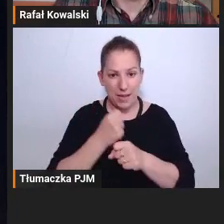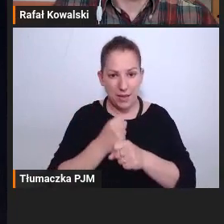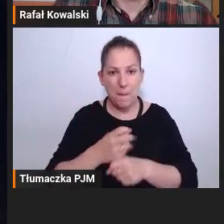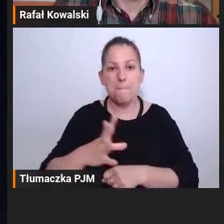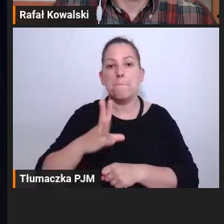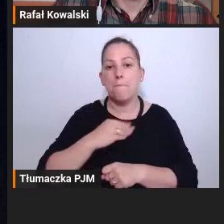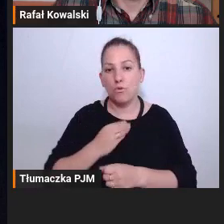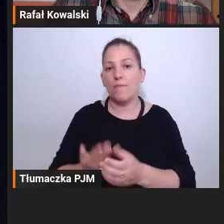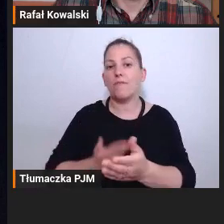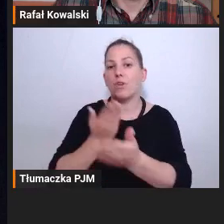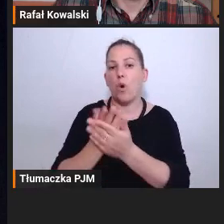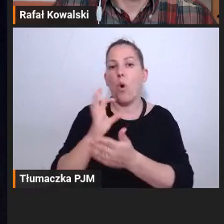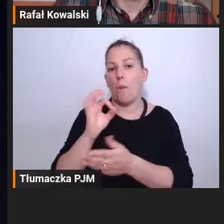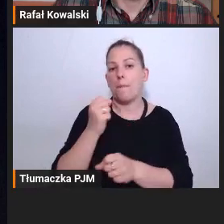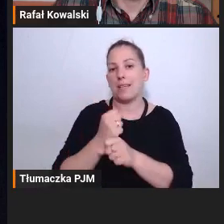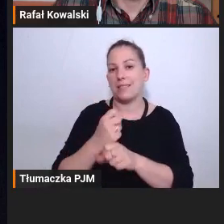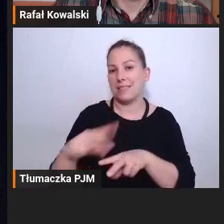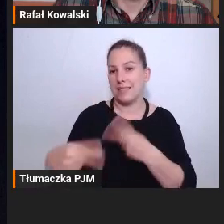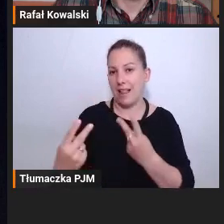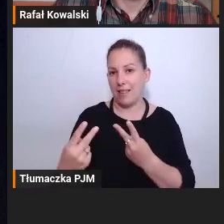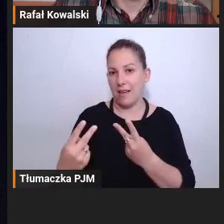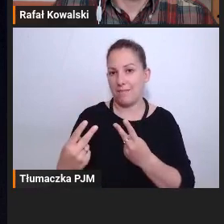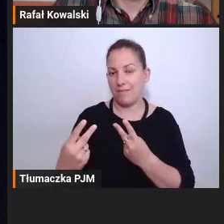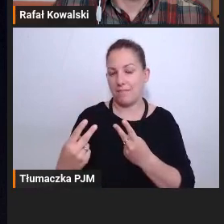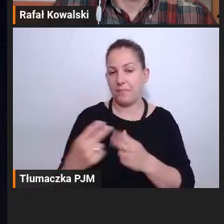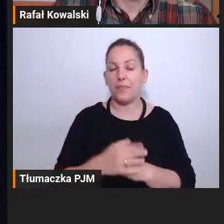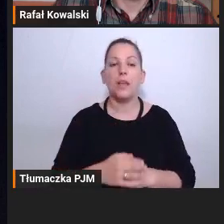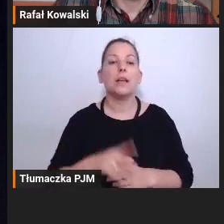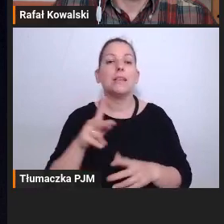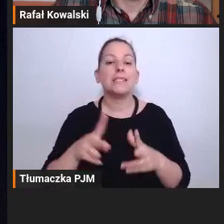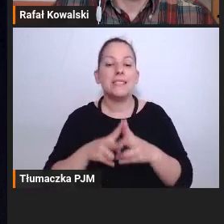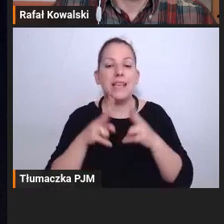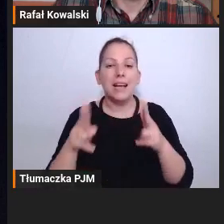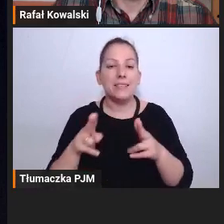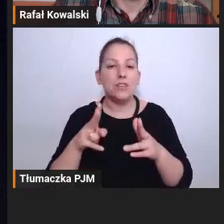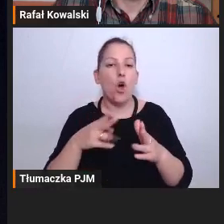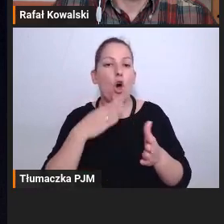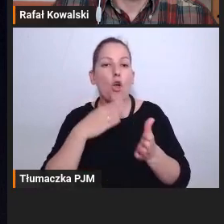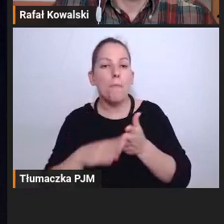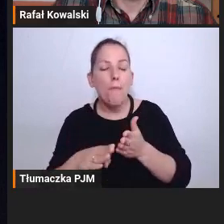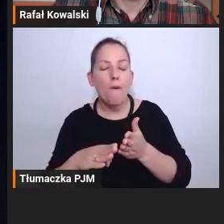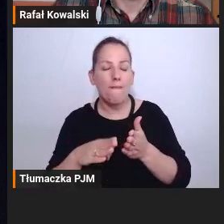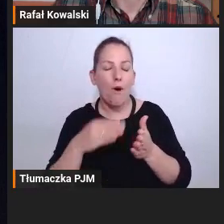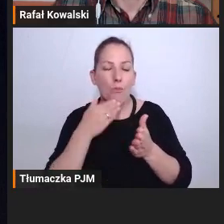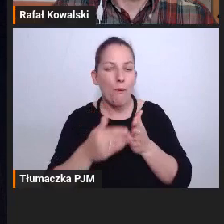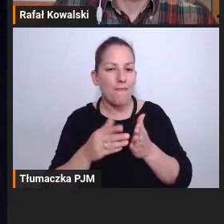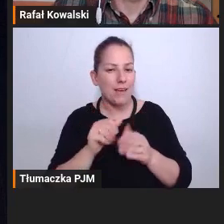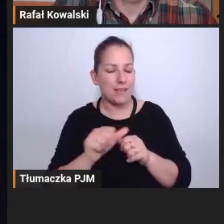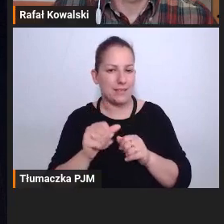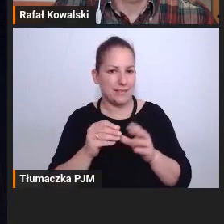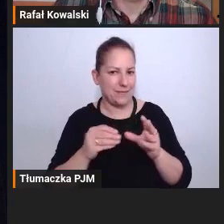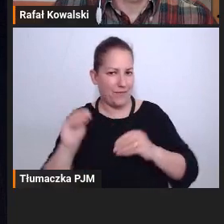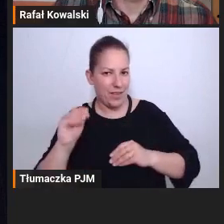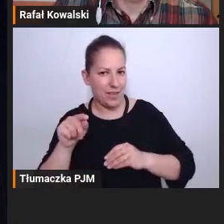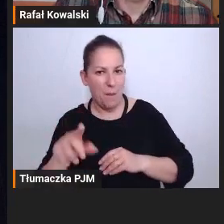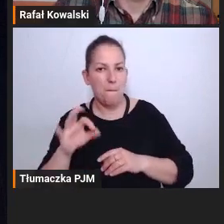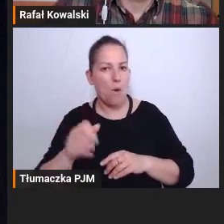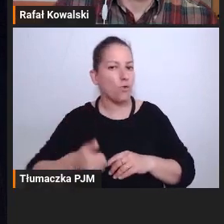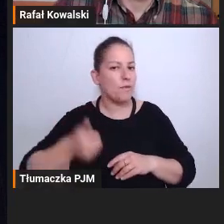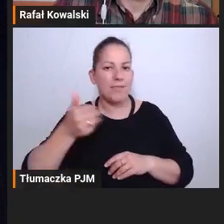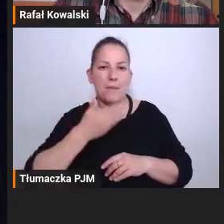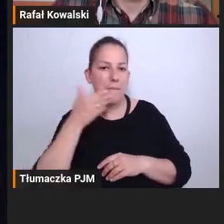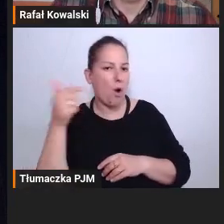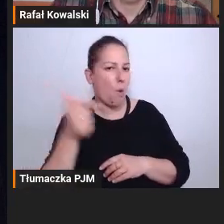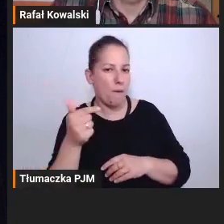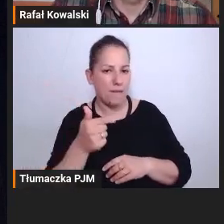może wnioskować o pracę zdalną. I tutaj jakby zakres tej odmowy już jest znacznie szerszy, bo tutaj pracodawca nie ma